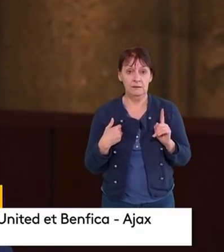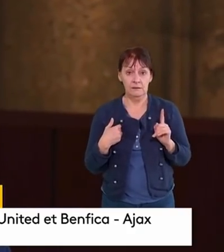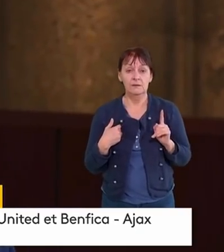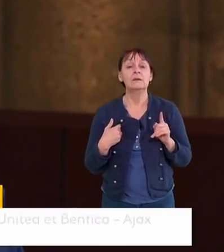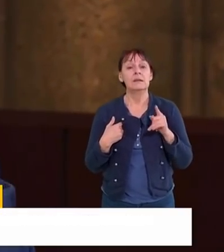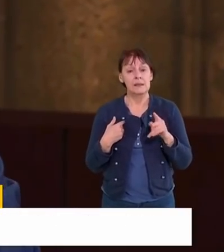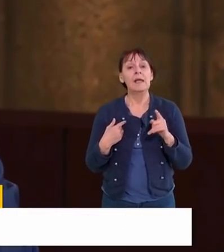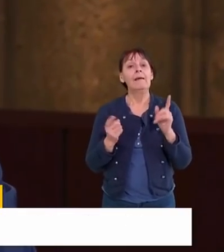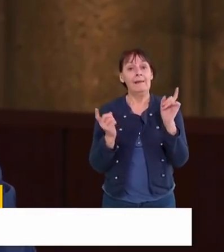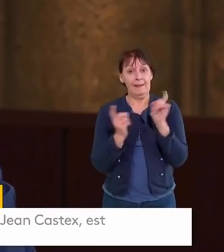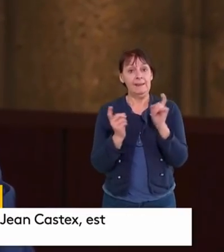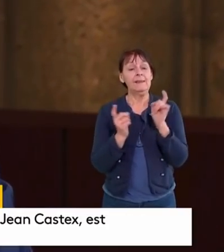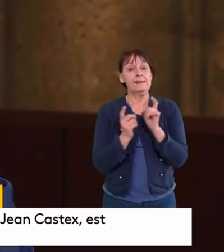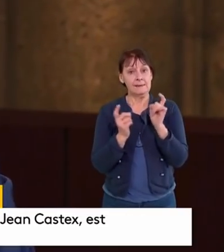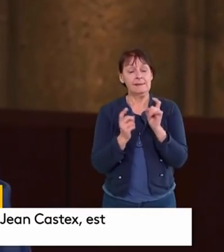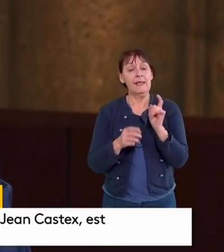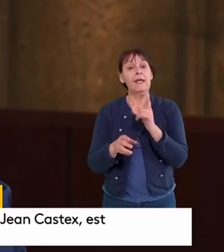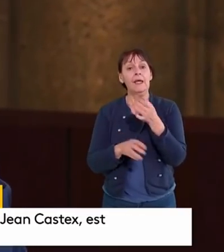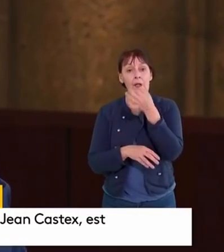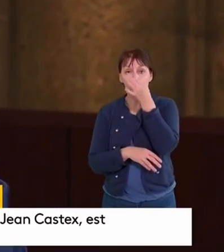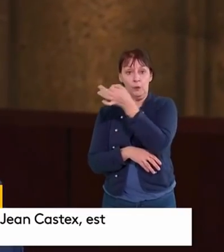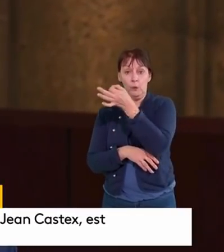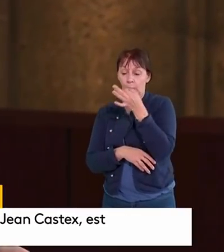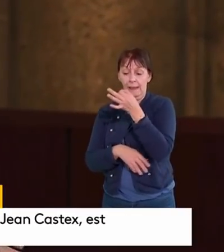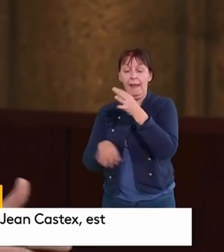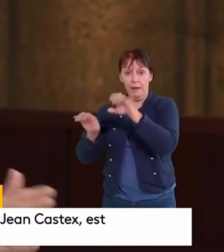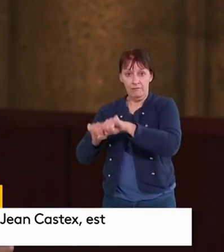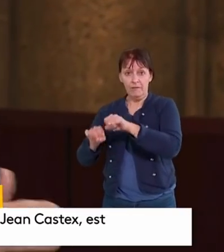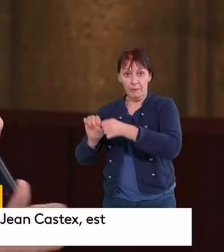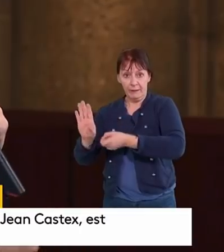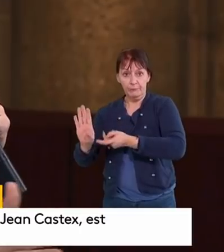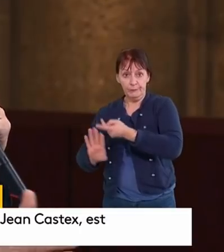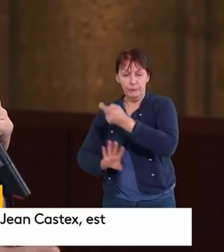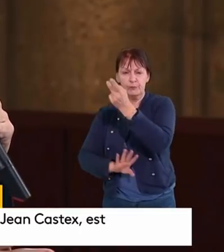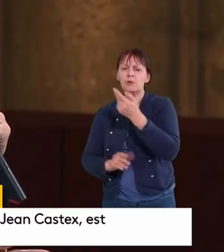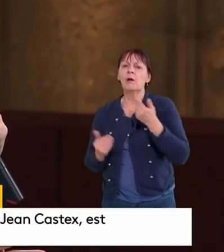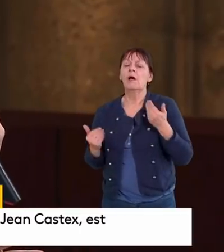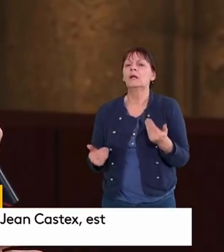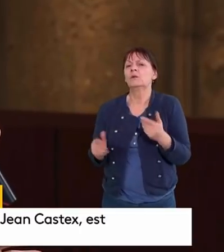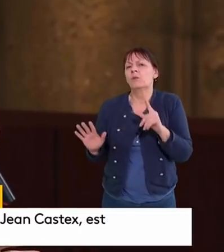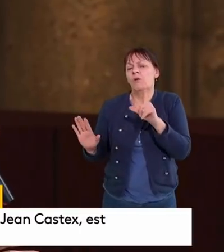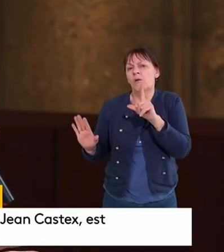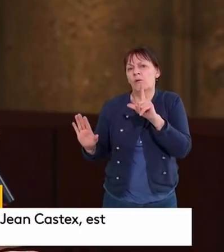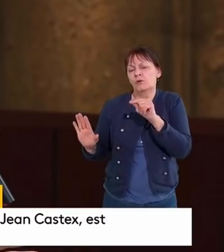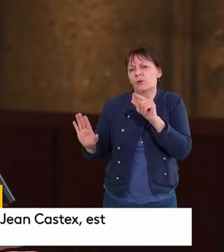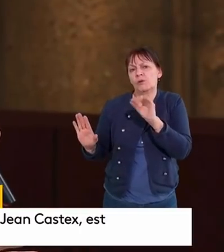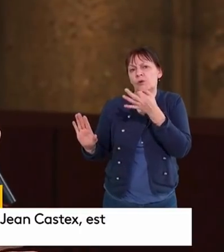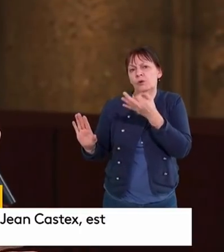production d'électricité nucléaire et nous atteindrons, aujourd'hui nous sommes à 70%